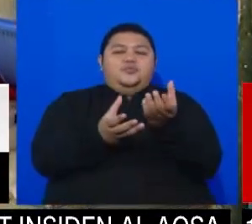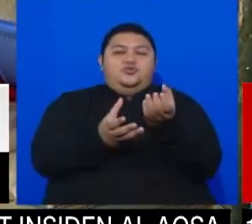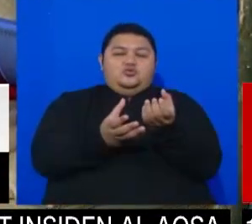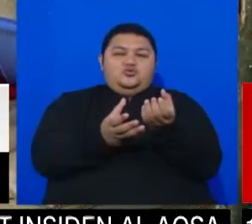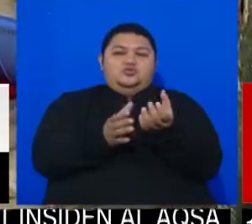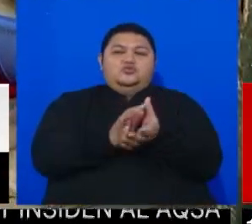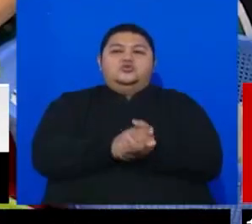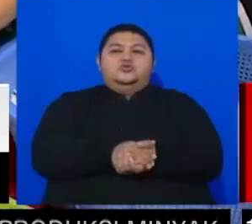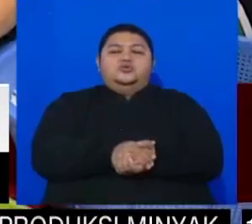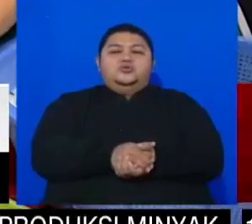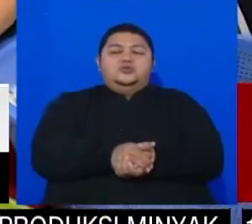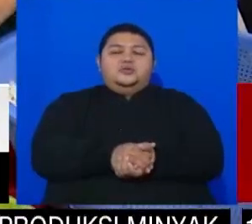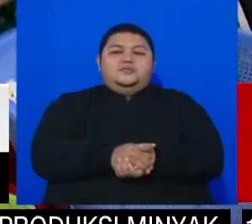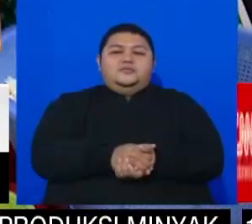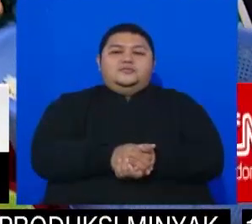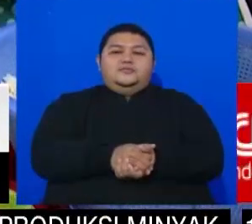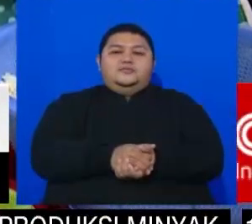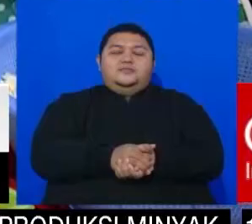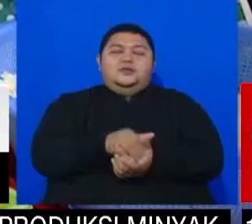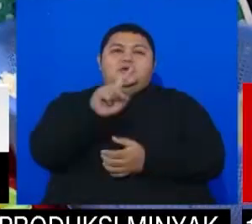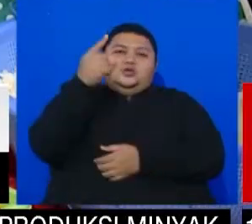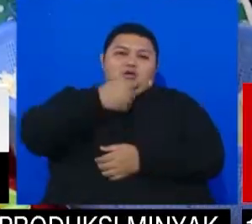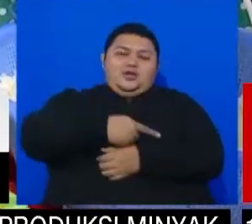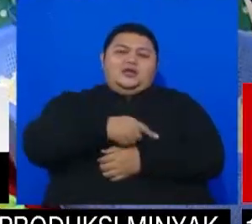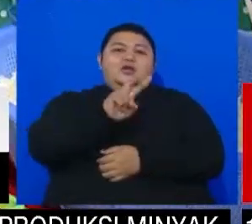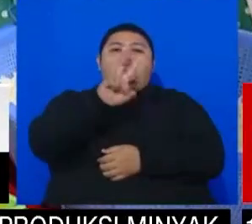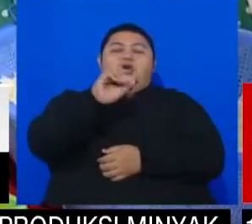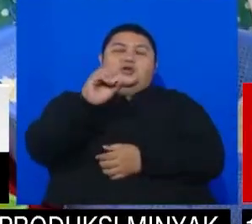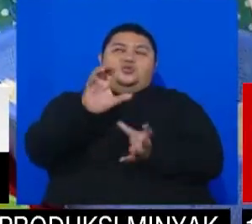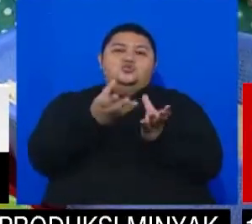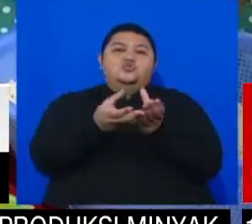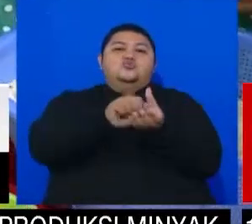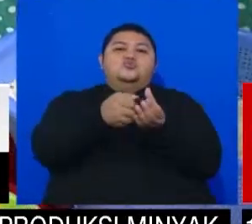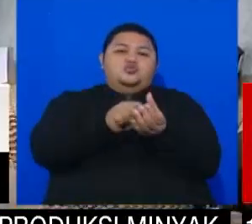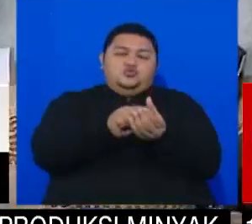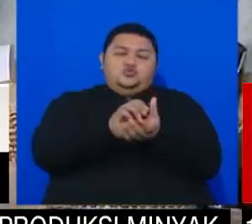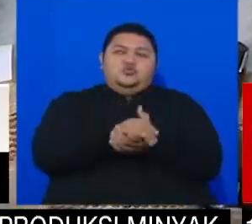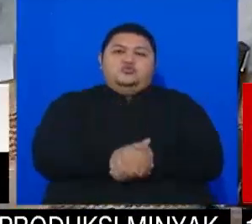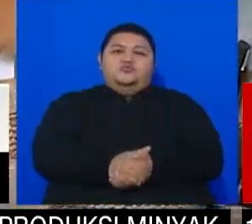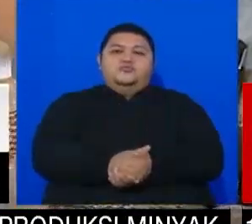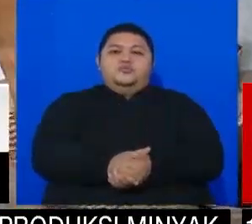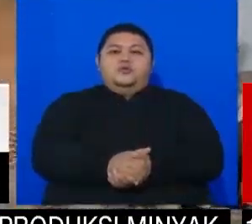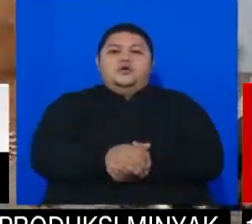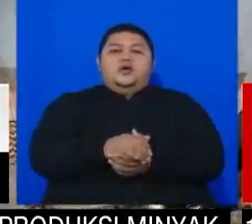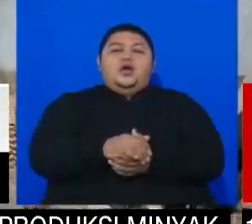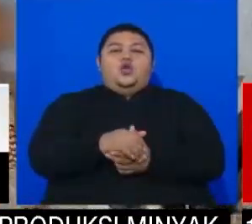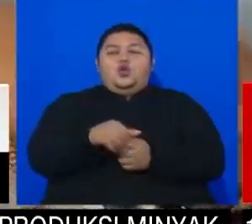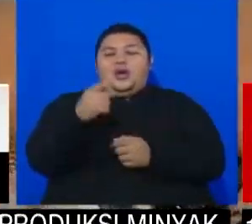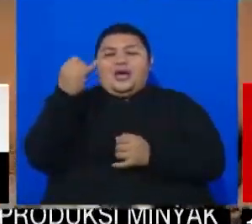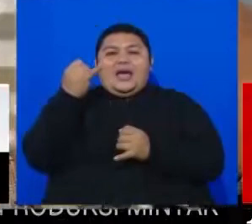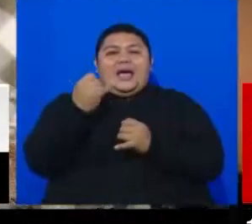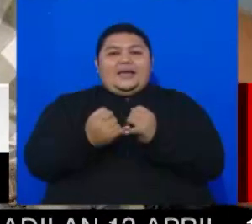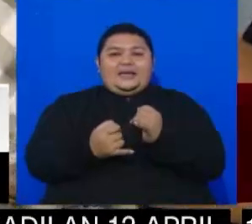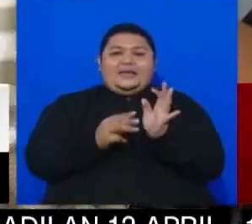topping atau isian dengan daun pisang. Dalam sehari ada lebih dari 200 bungkus nasi bakar. Bahkan jika akhir pekan jumlahnya lebih dari